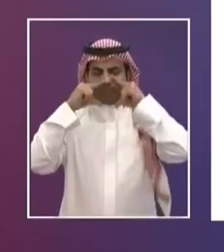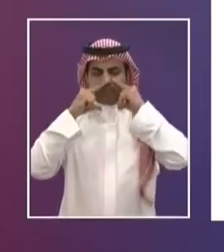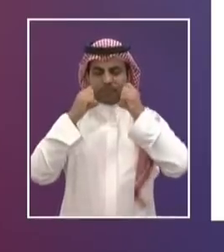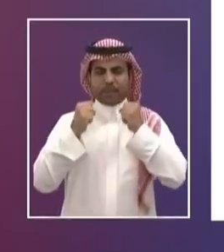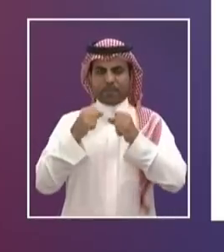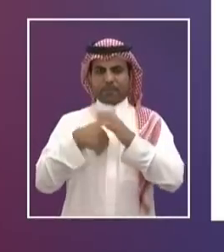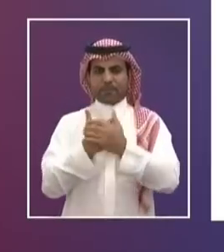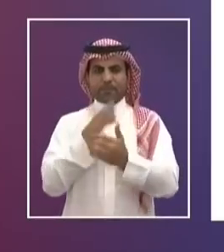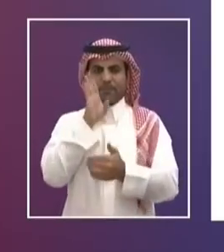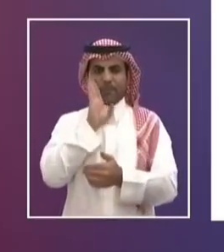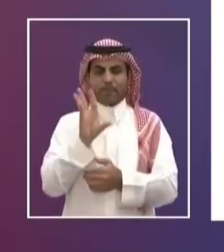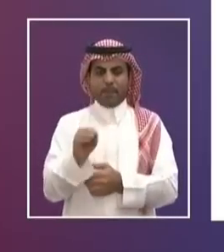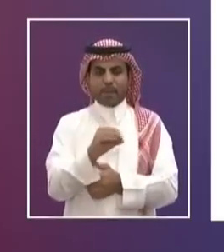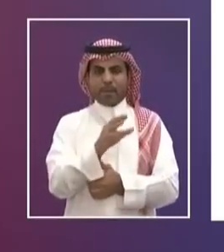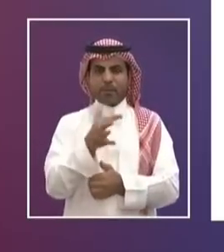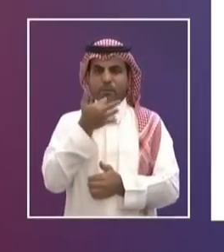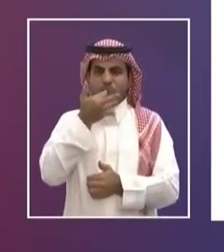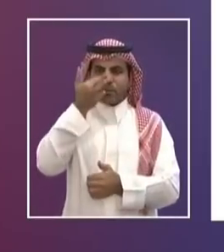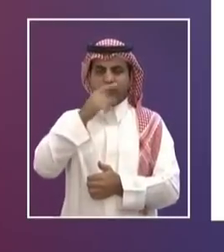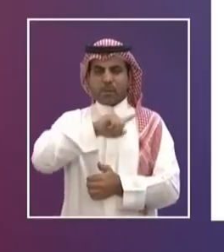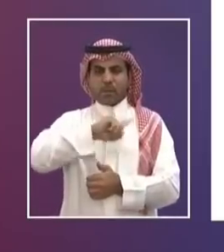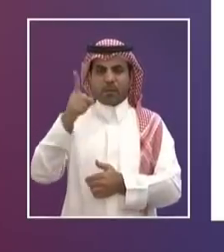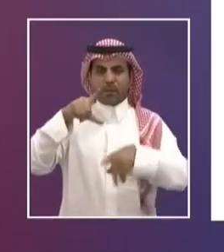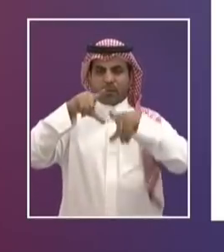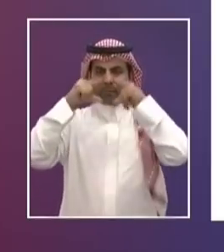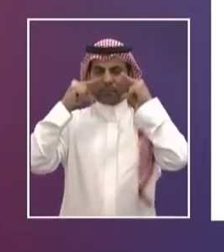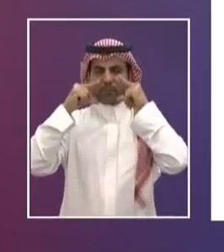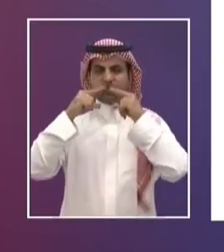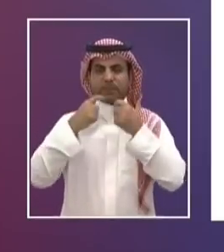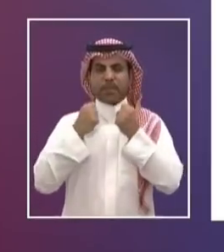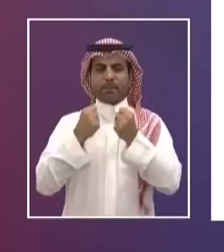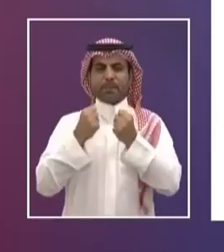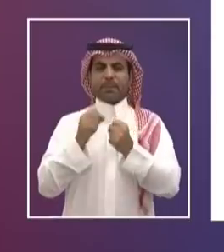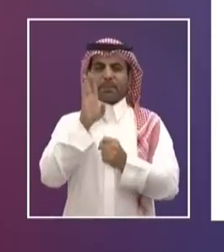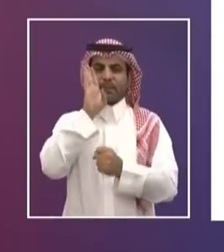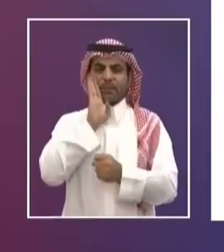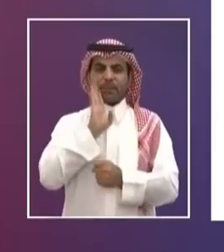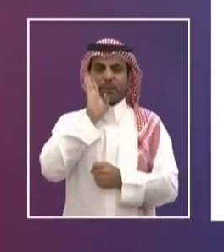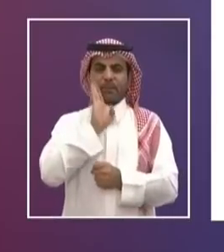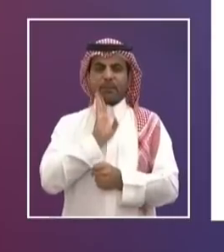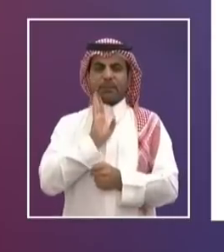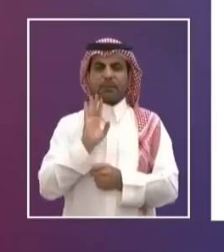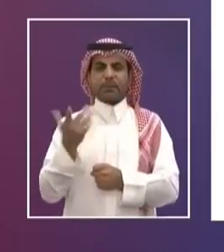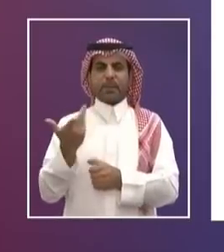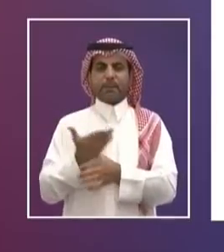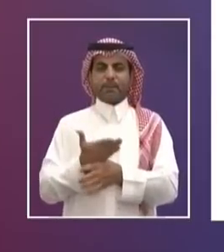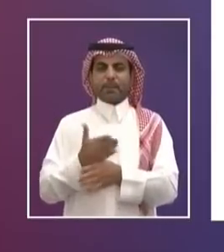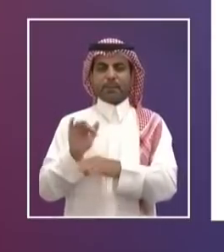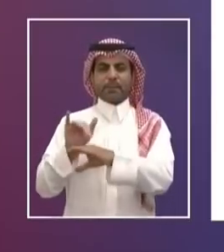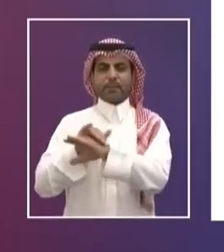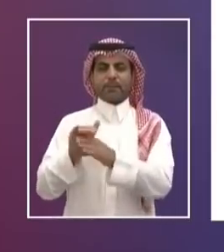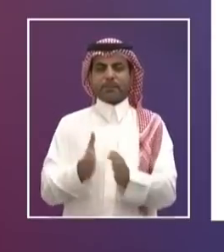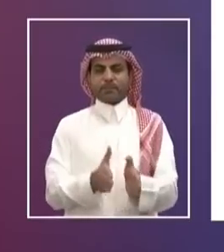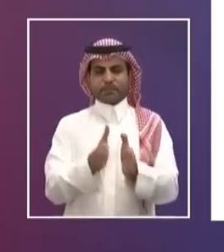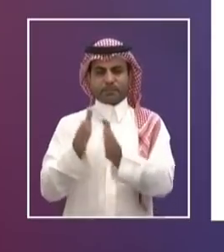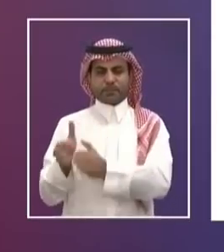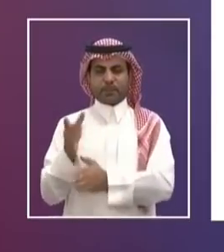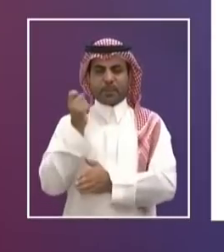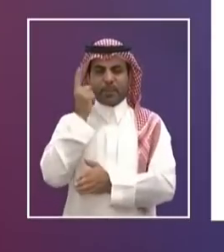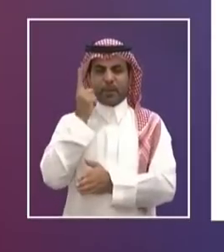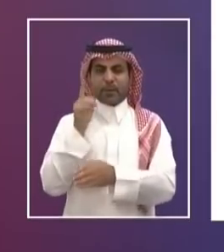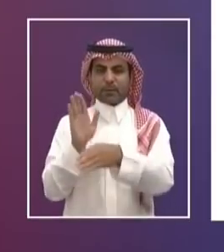بعض المقاومة من كبار السن، لكن ننصح أن نهتم في هذه الجوانب،